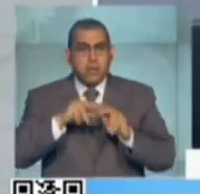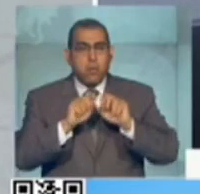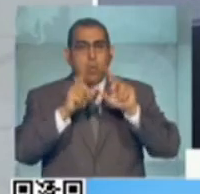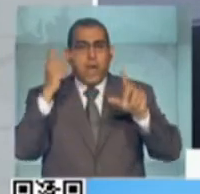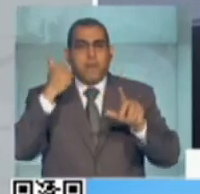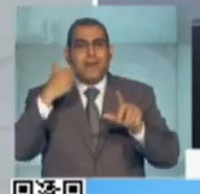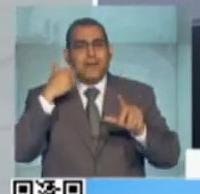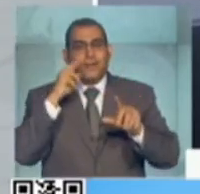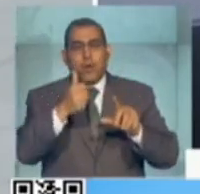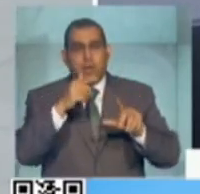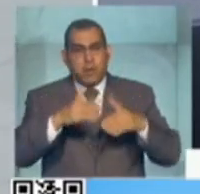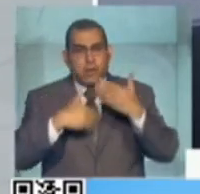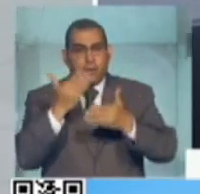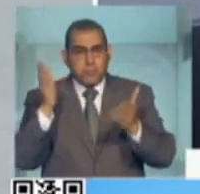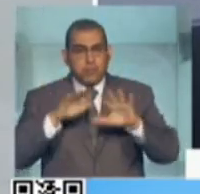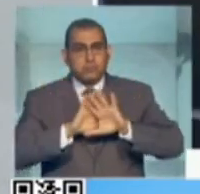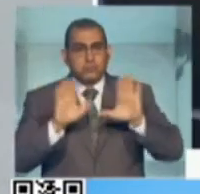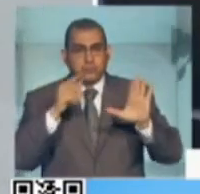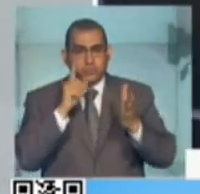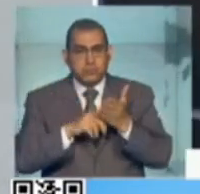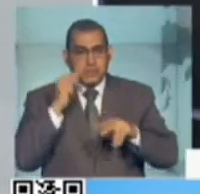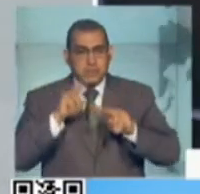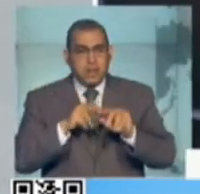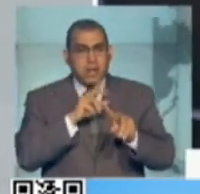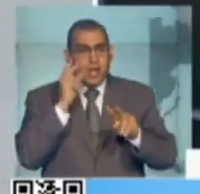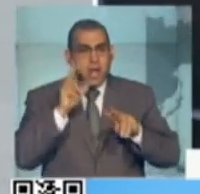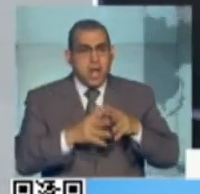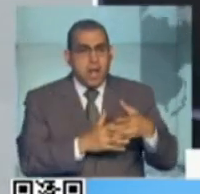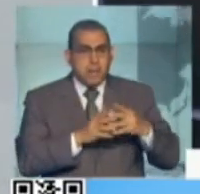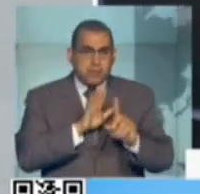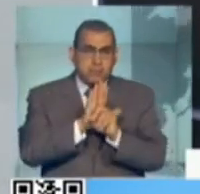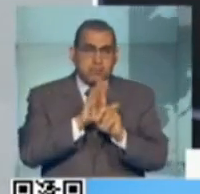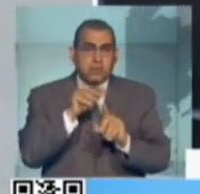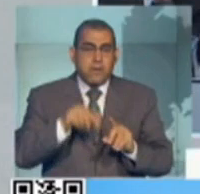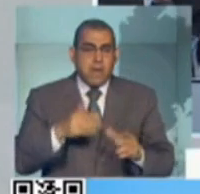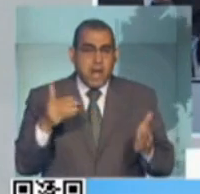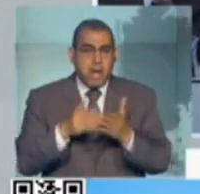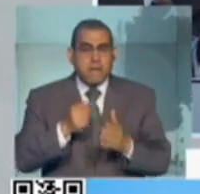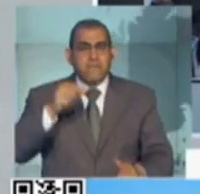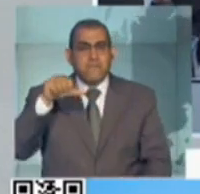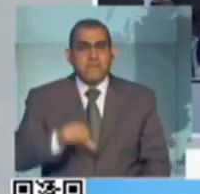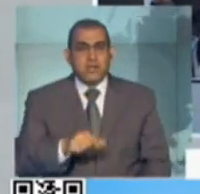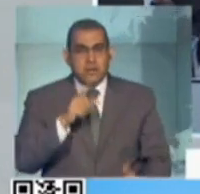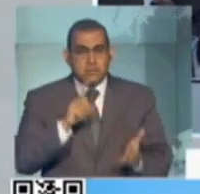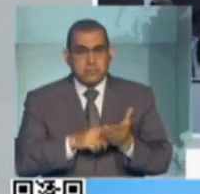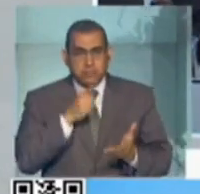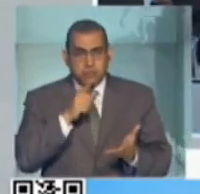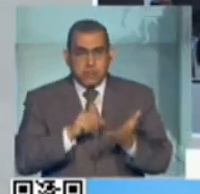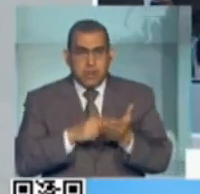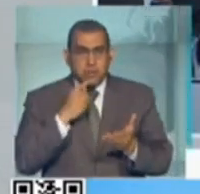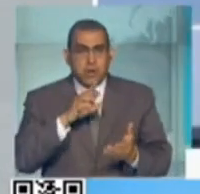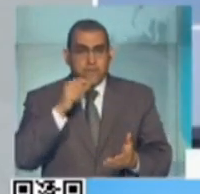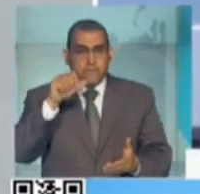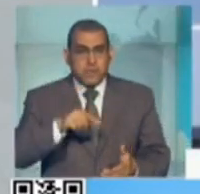حاضرا إلى جانب إسرائيل، ولكنه هذه المرة فشل فشلا ذريعا، ونتج عن هذا